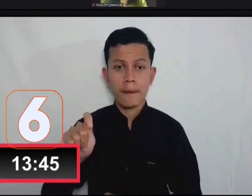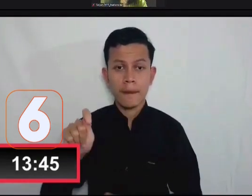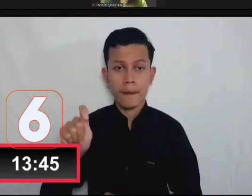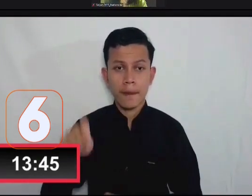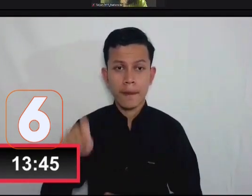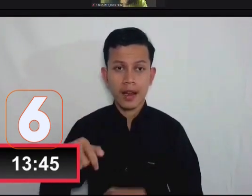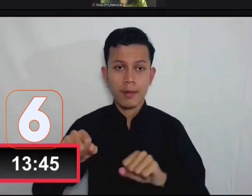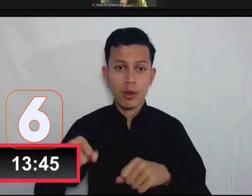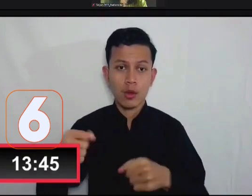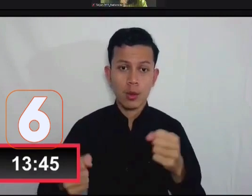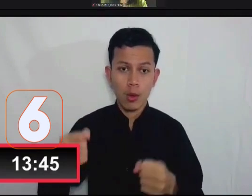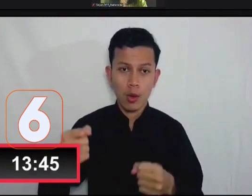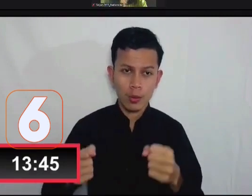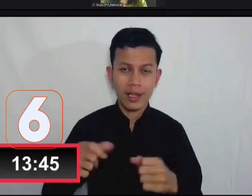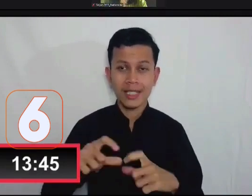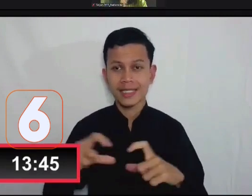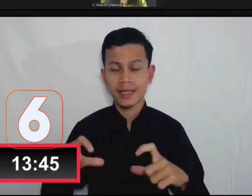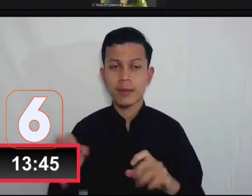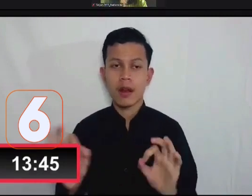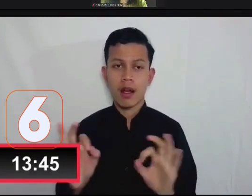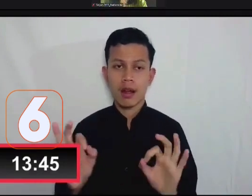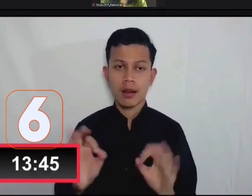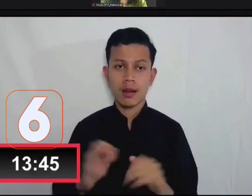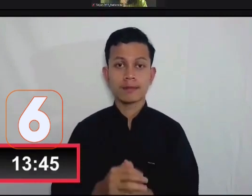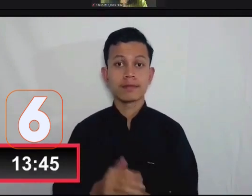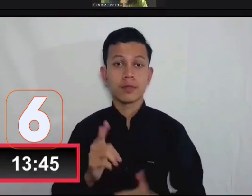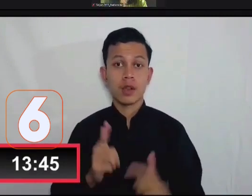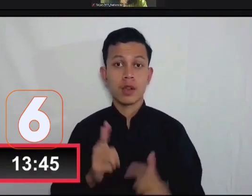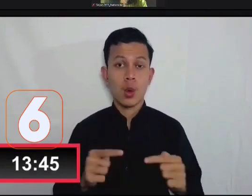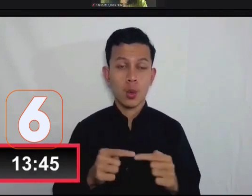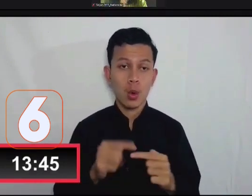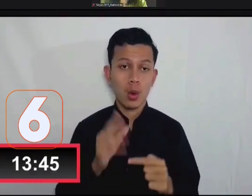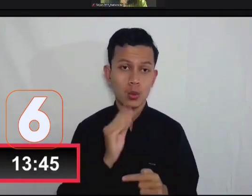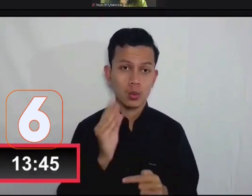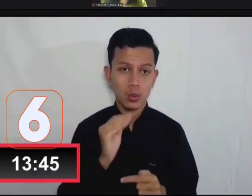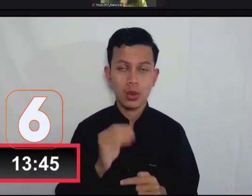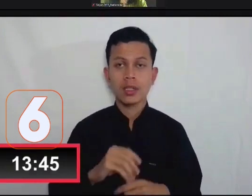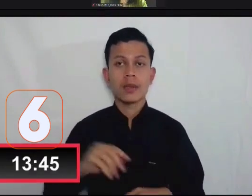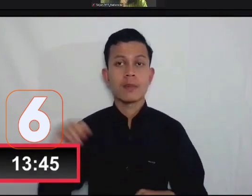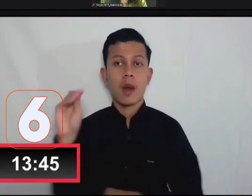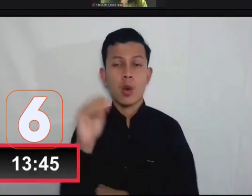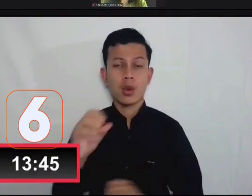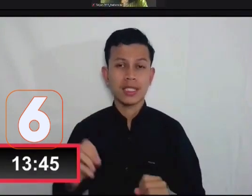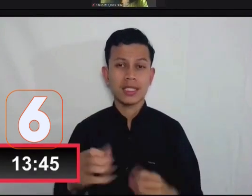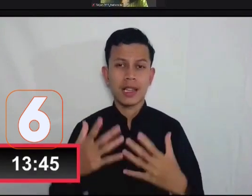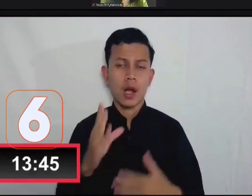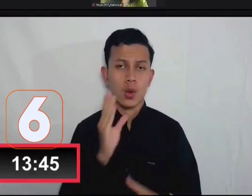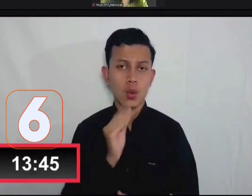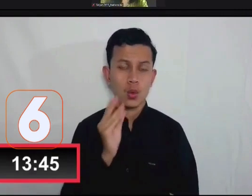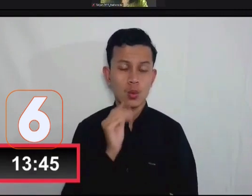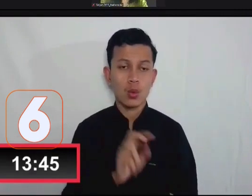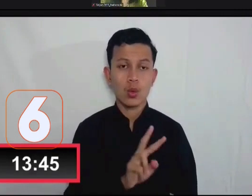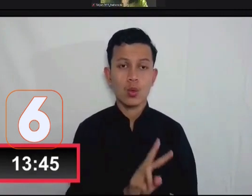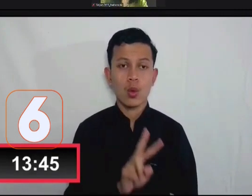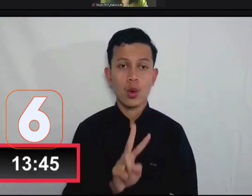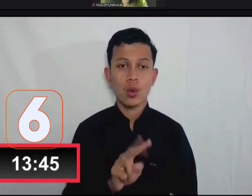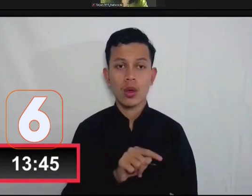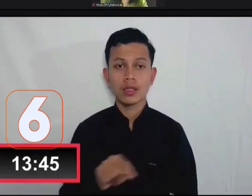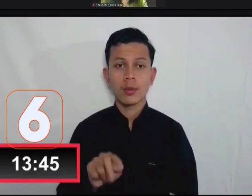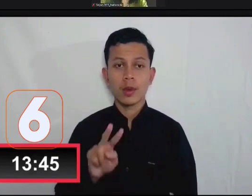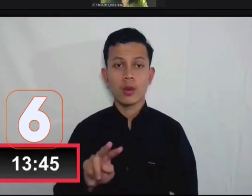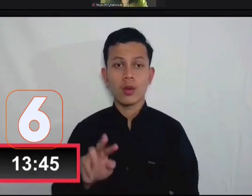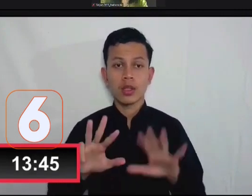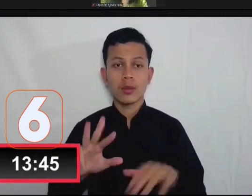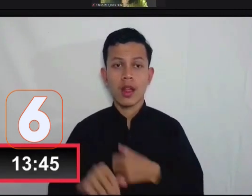memiliki SIM dan jika dikaitkan dengan usia mayoritas pelaku kecelakaan adalah pada rentang usia 22 sampai 29 tahun dengan